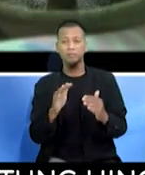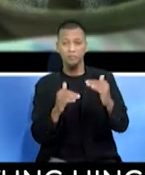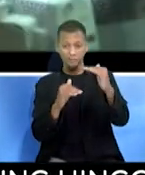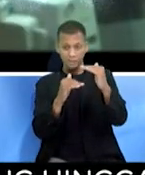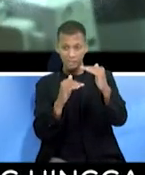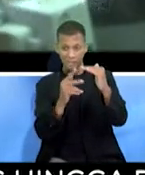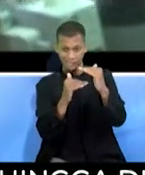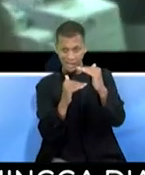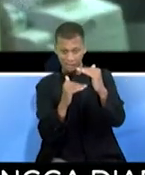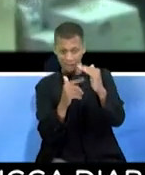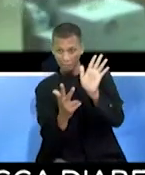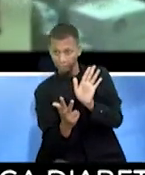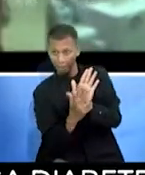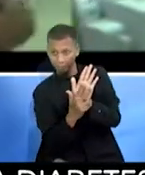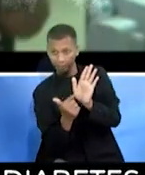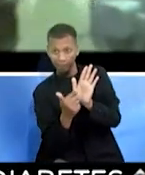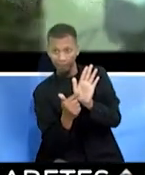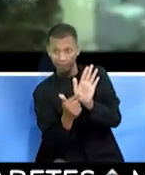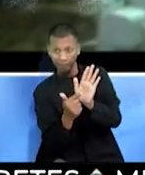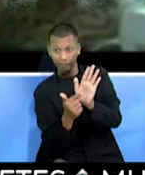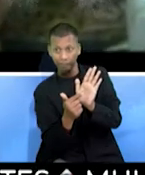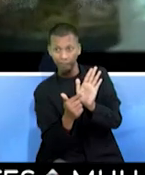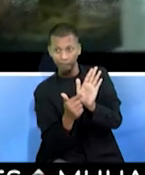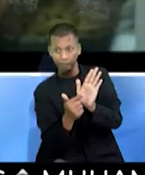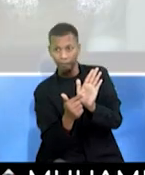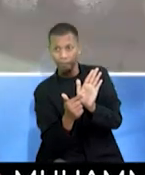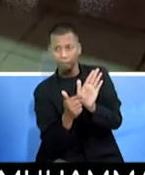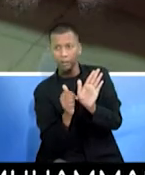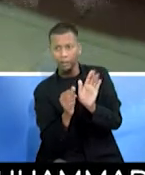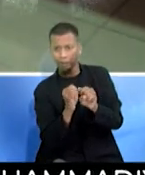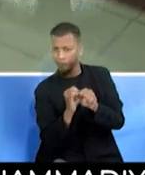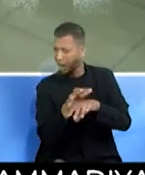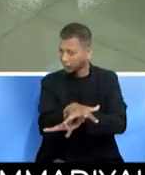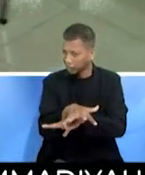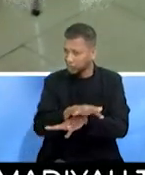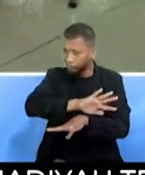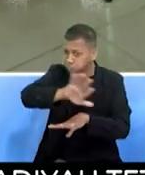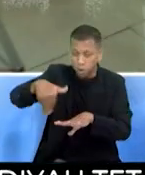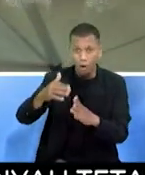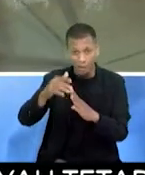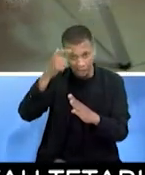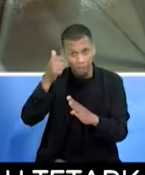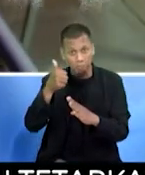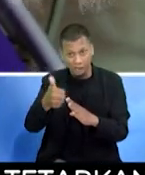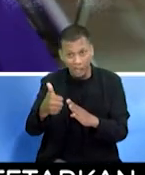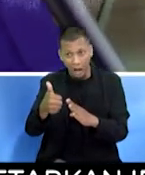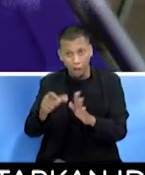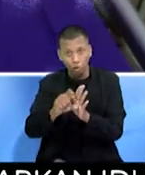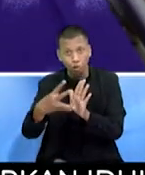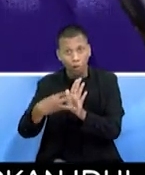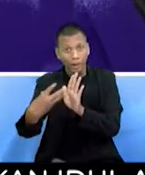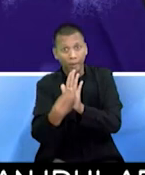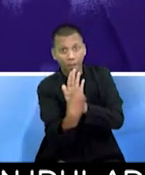apakah standar-standar tersebut bisa dijalankan oleh semua rumah sakit uji coba tersebut atau tidak, bagaimana respon